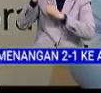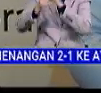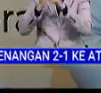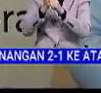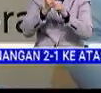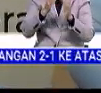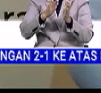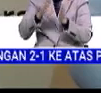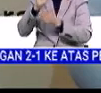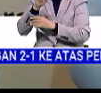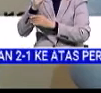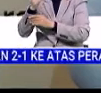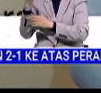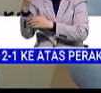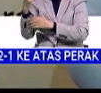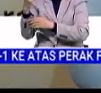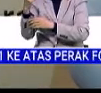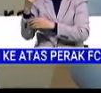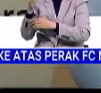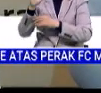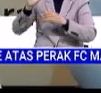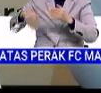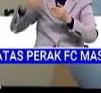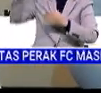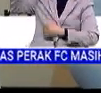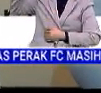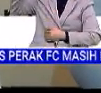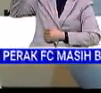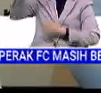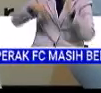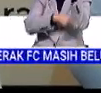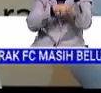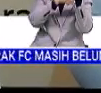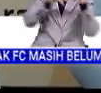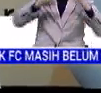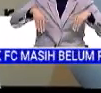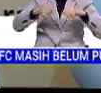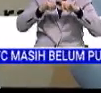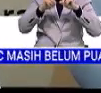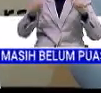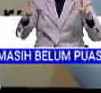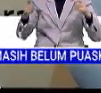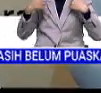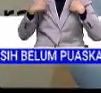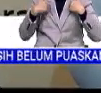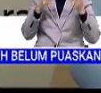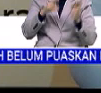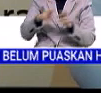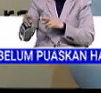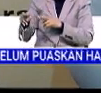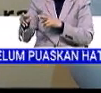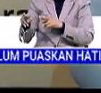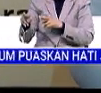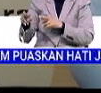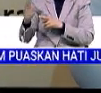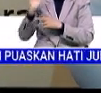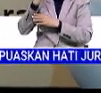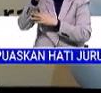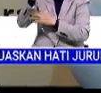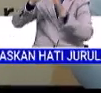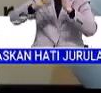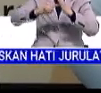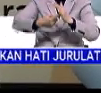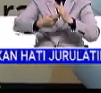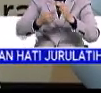ada rancangan Malaysia 12. Walaupun belum dibentangkan di parlimen, beberapa elemen rancangan Malaysia 12 sudah pun